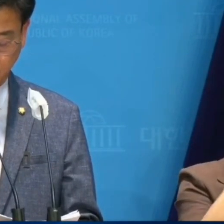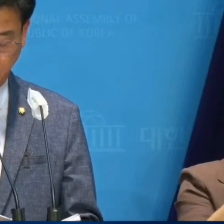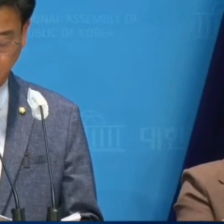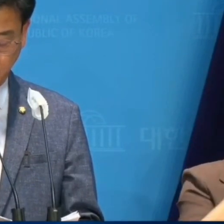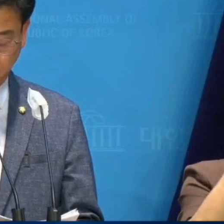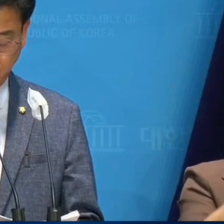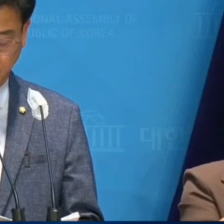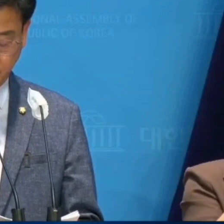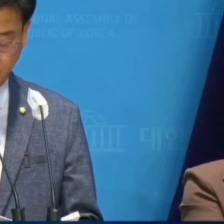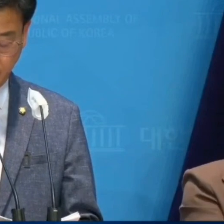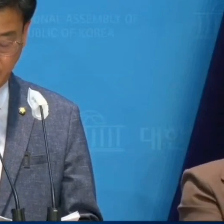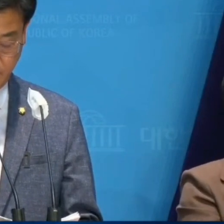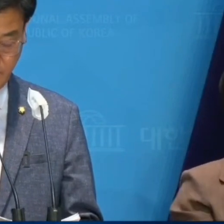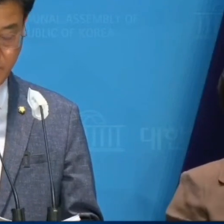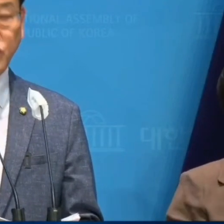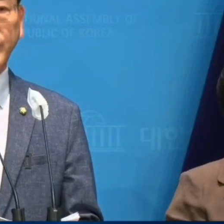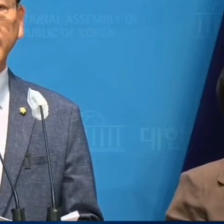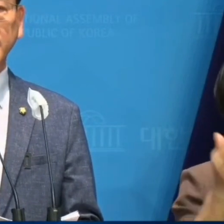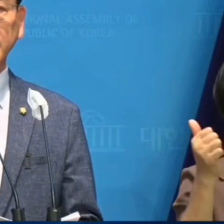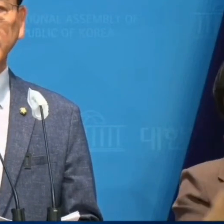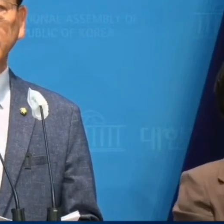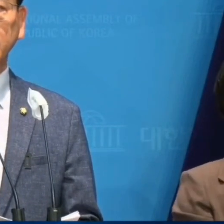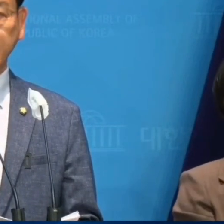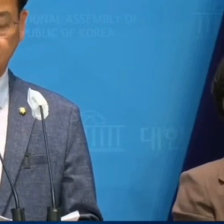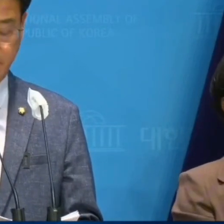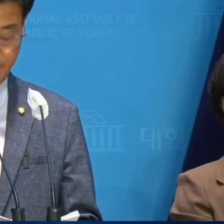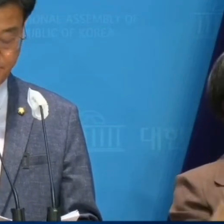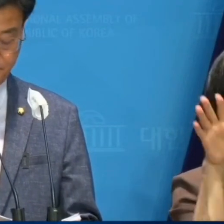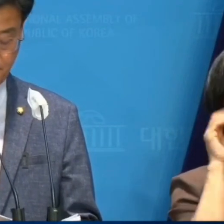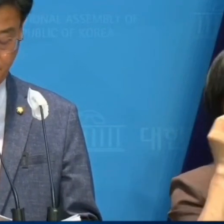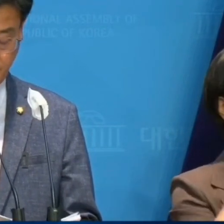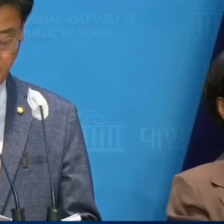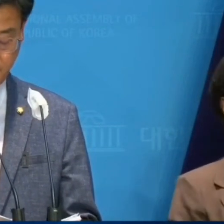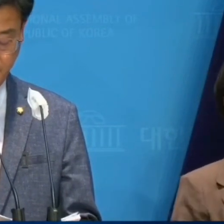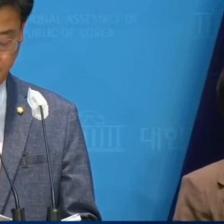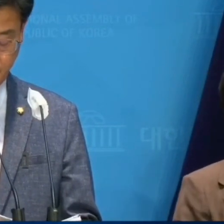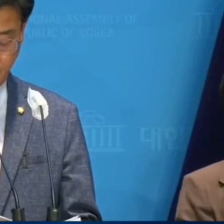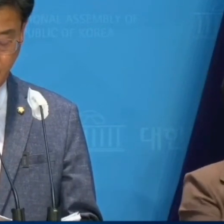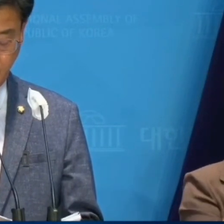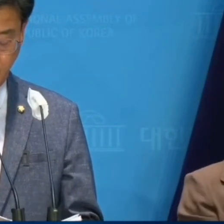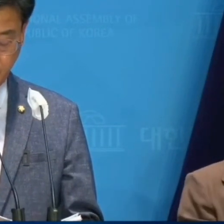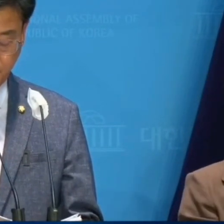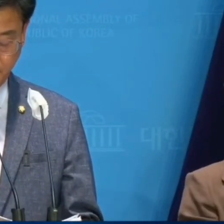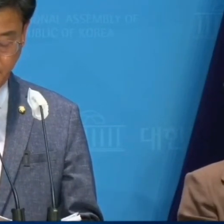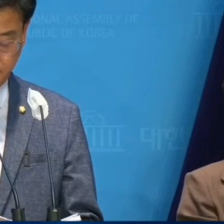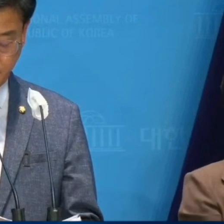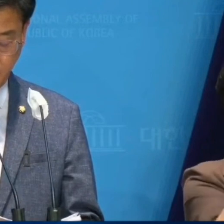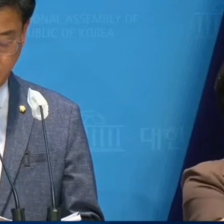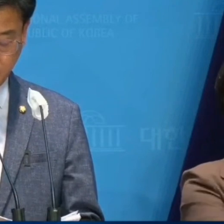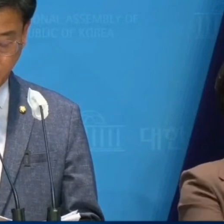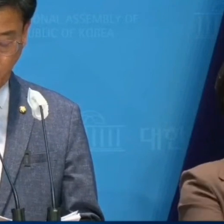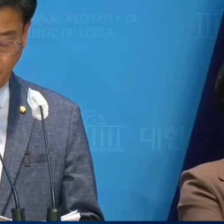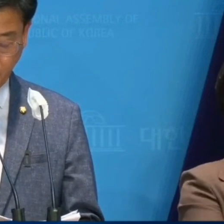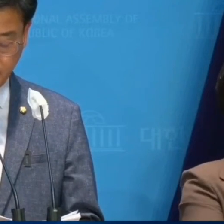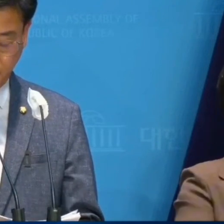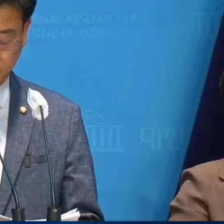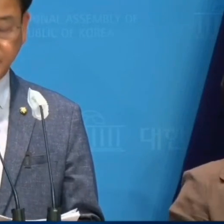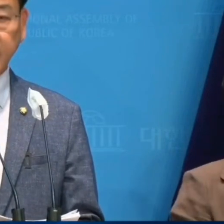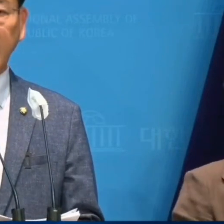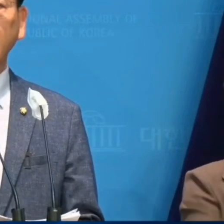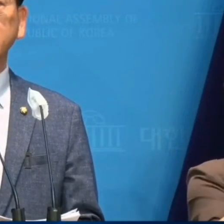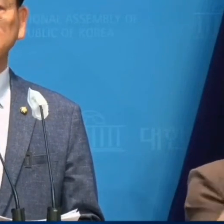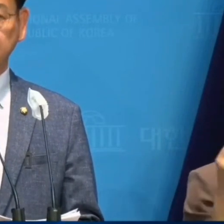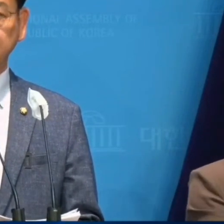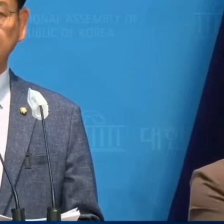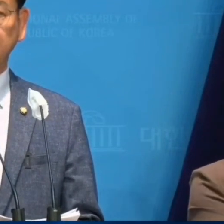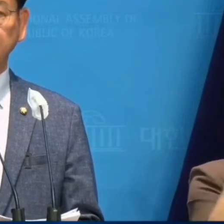서초동을 넘어 민의의 전당인 국회까지 들립니다. 하지만 검찰은 스스로 바로잡을